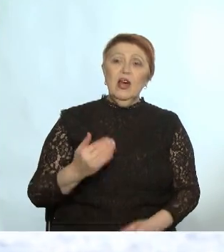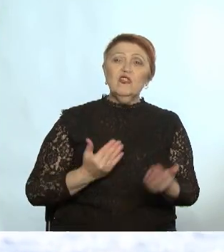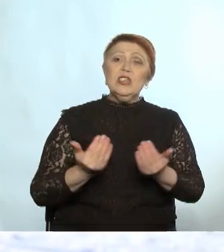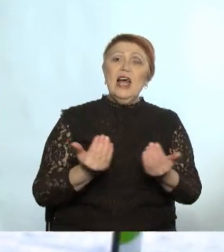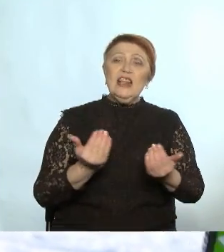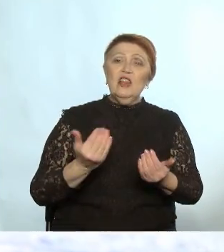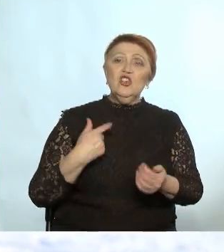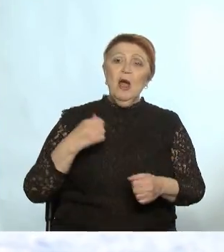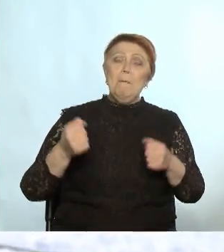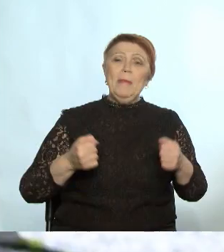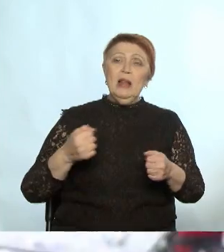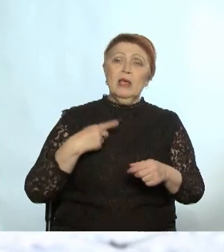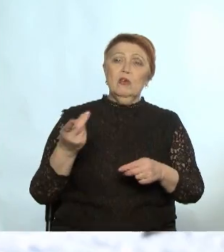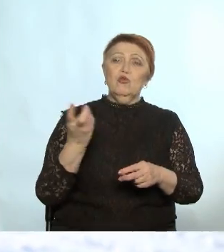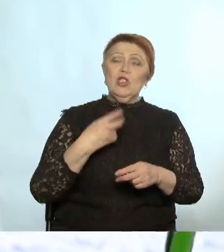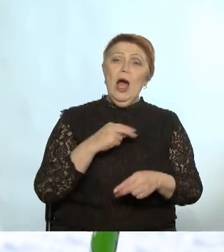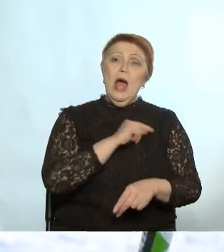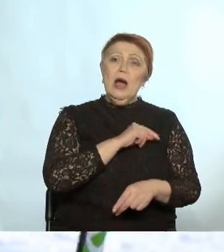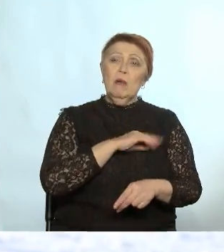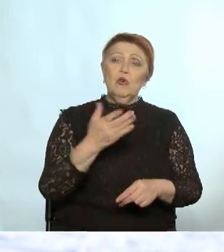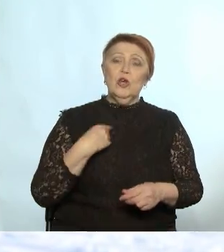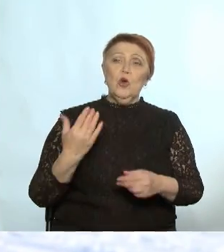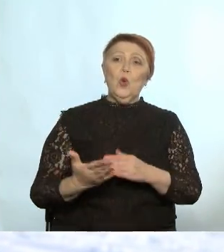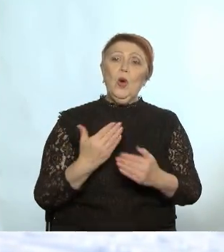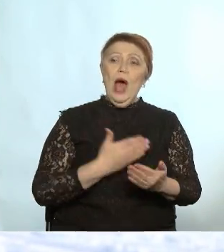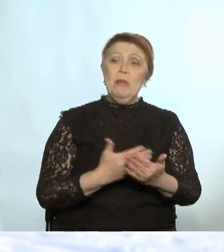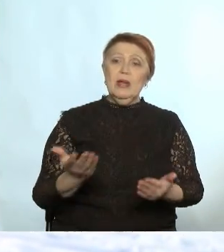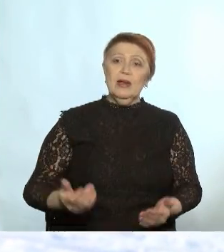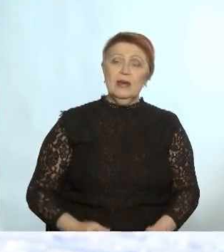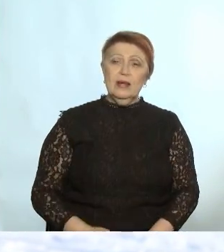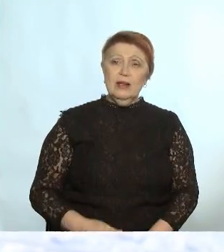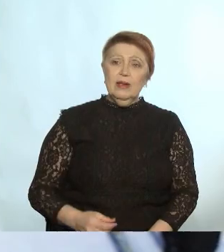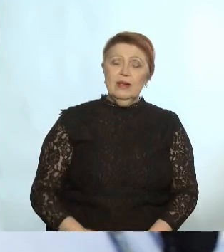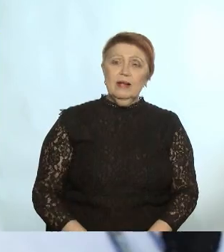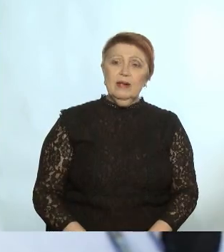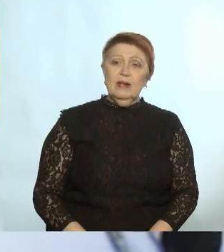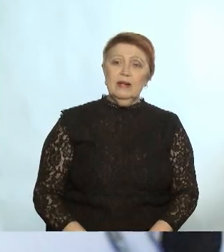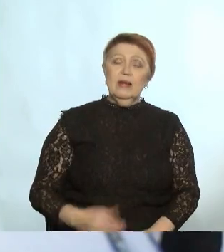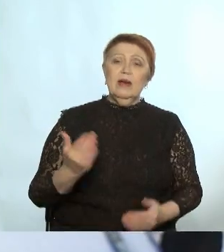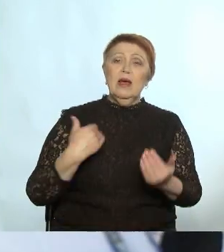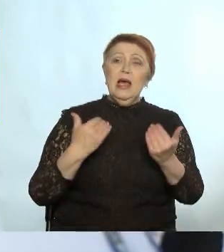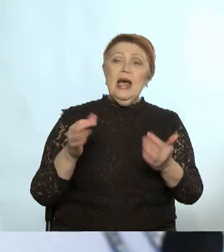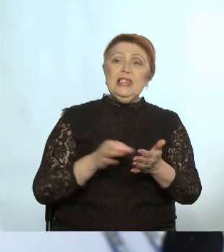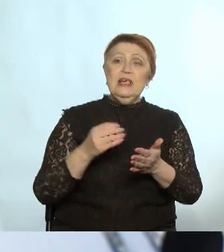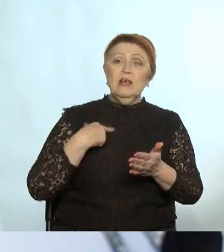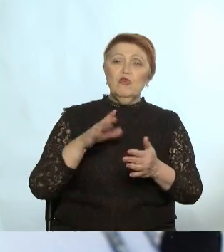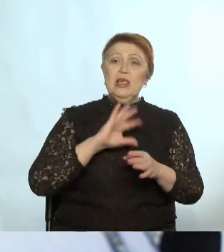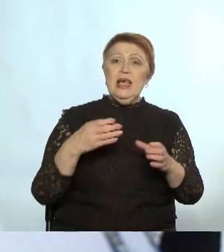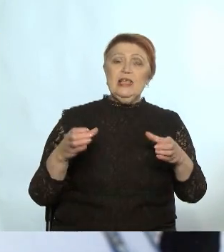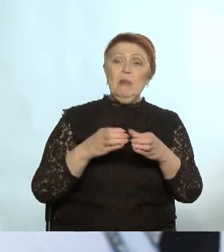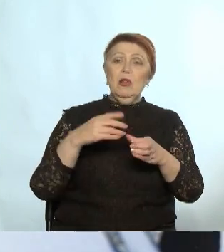Ну, ты палками работаешь, а... руками на лыжах отталкиваешься. Здесь собралось около